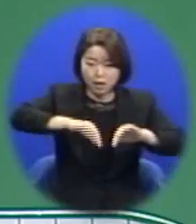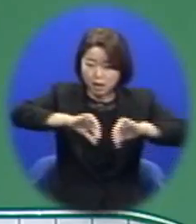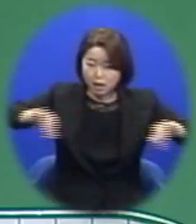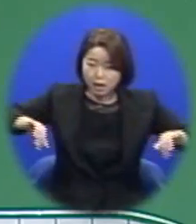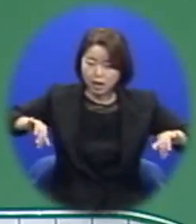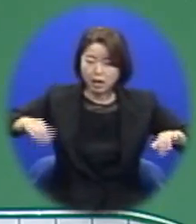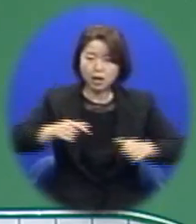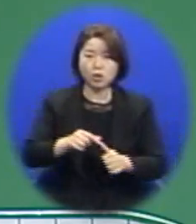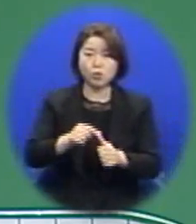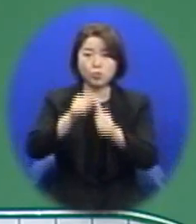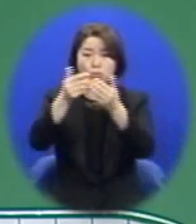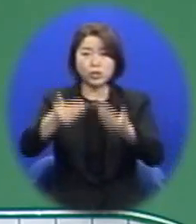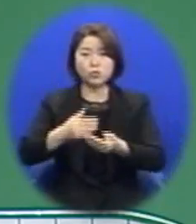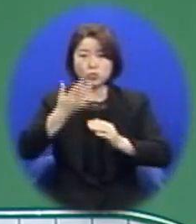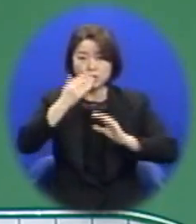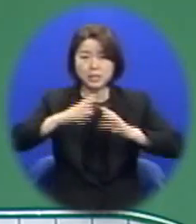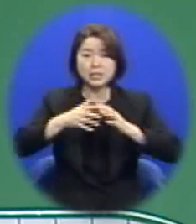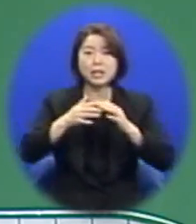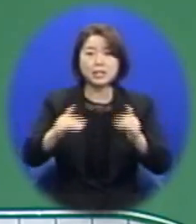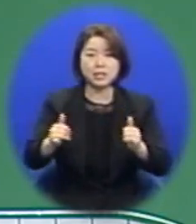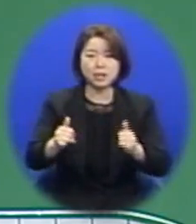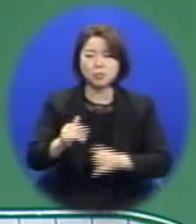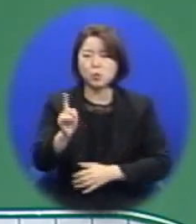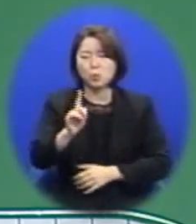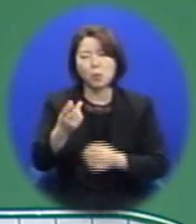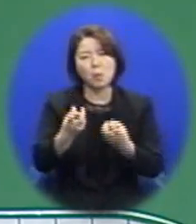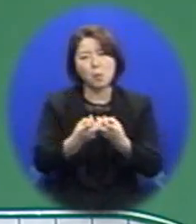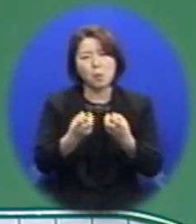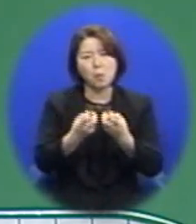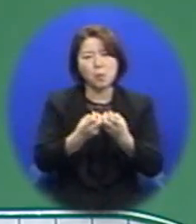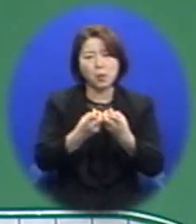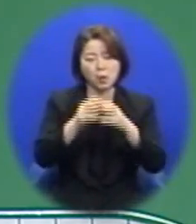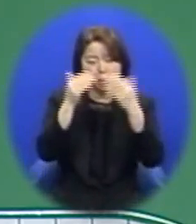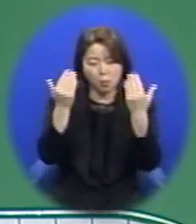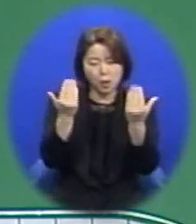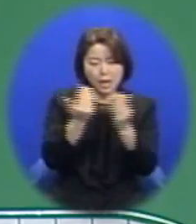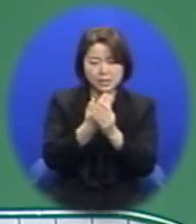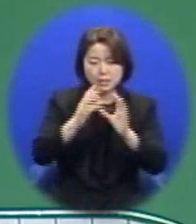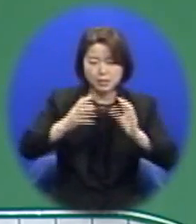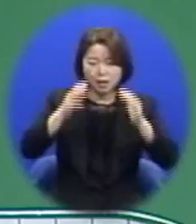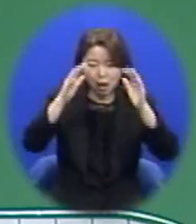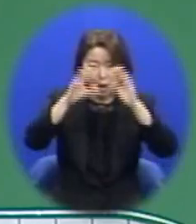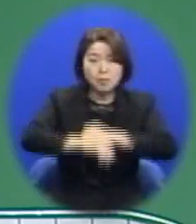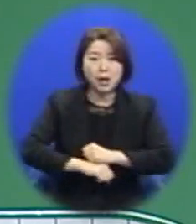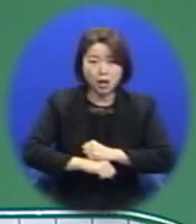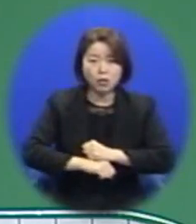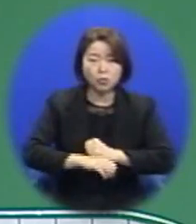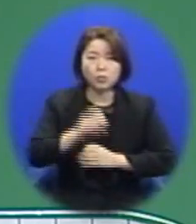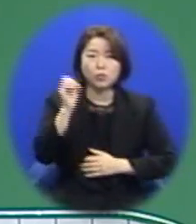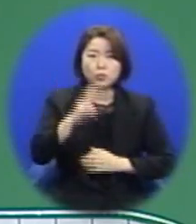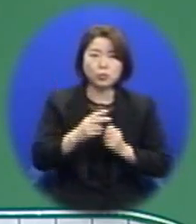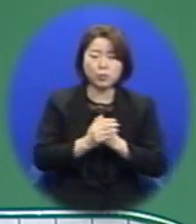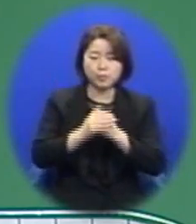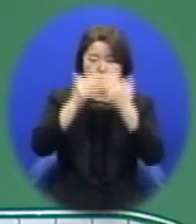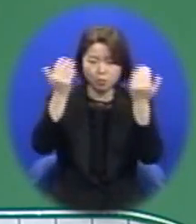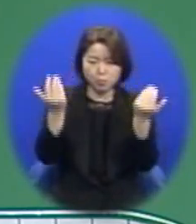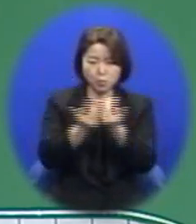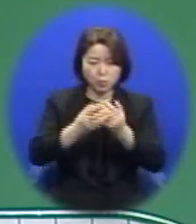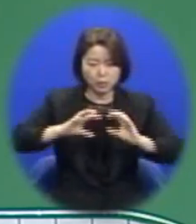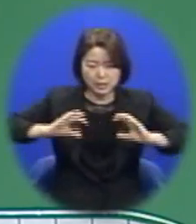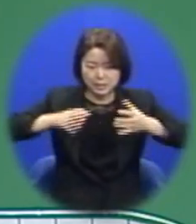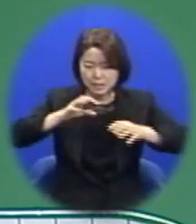백성들이 어떻게 그렇게 비참하게 완전히 나라가 망하고 그리고 전 세계 여러